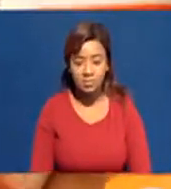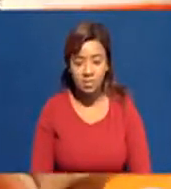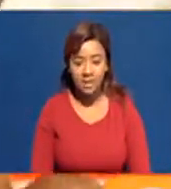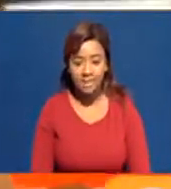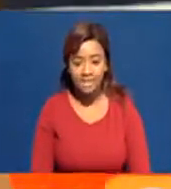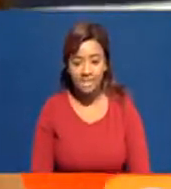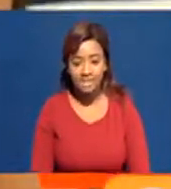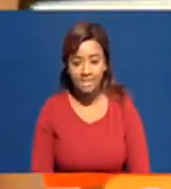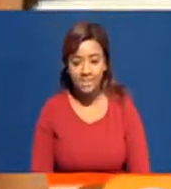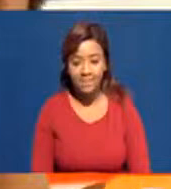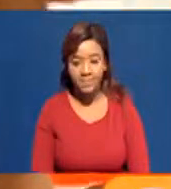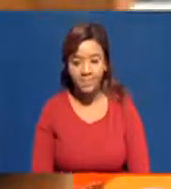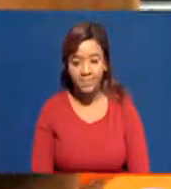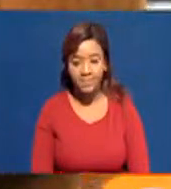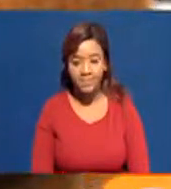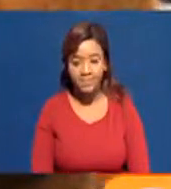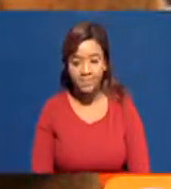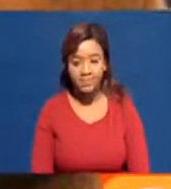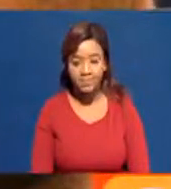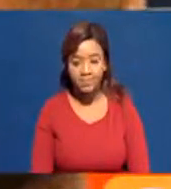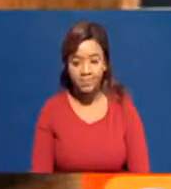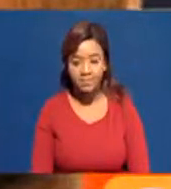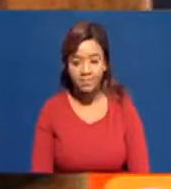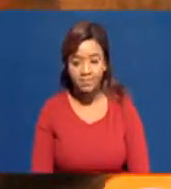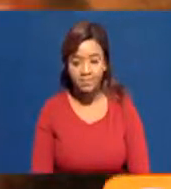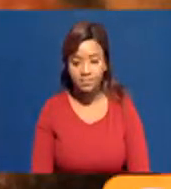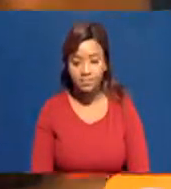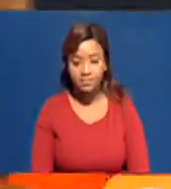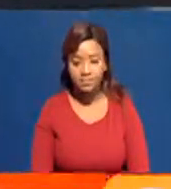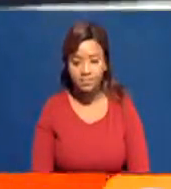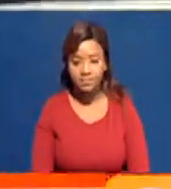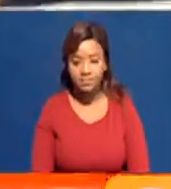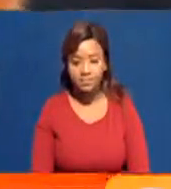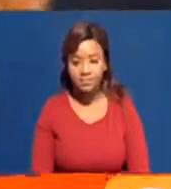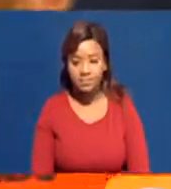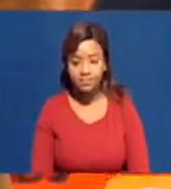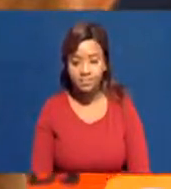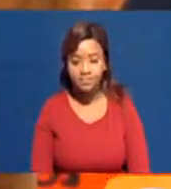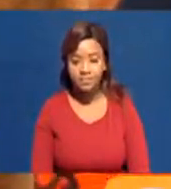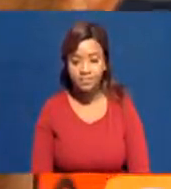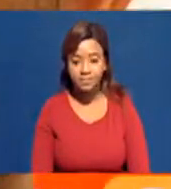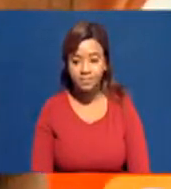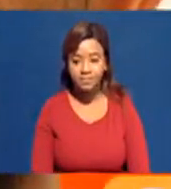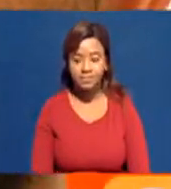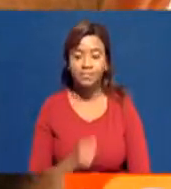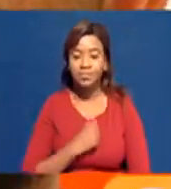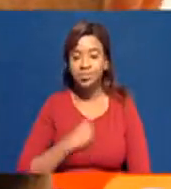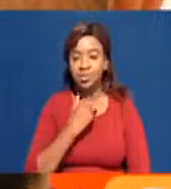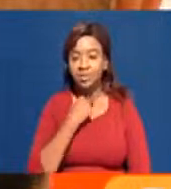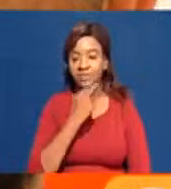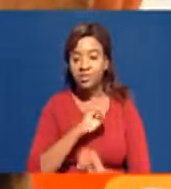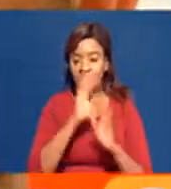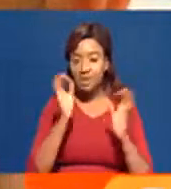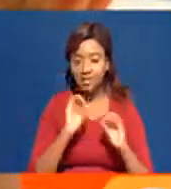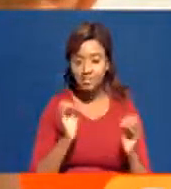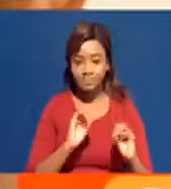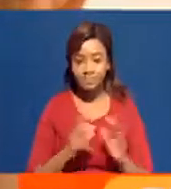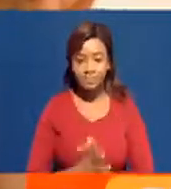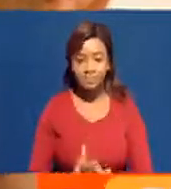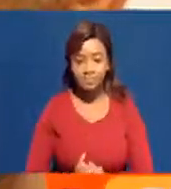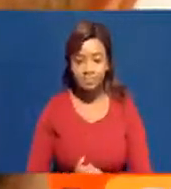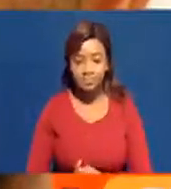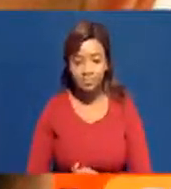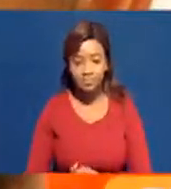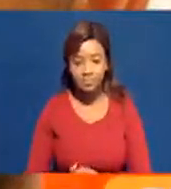coast guards, there was no life jacket, you know. There should be safety measures there, you know. There should be a limit to the